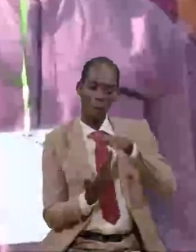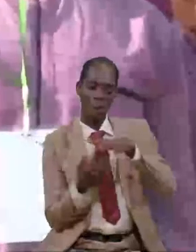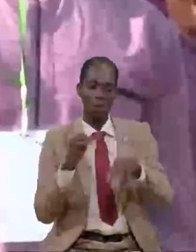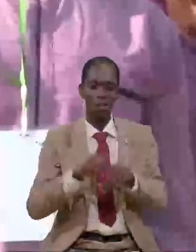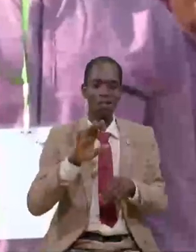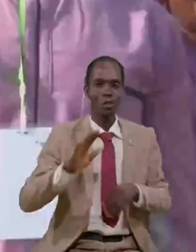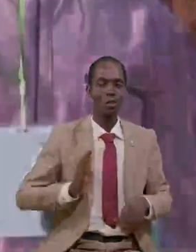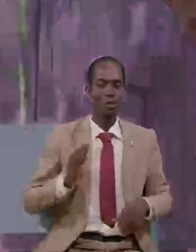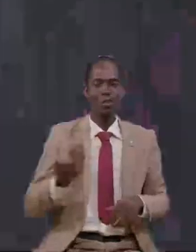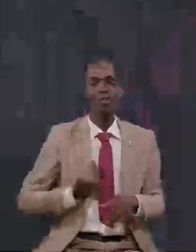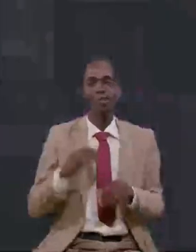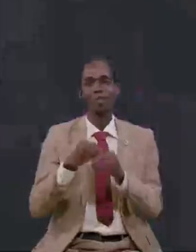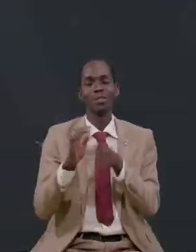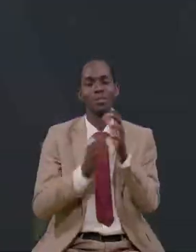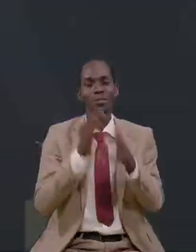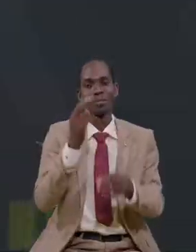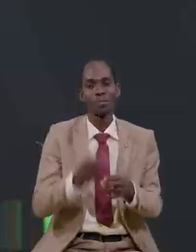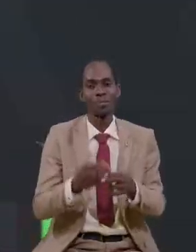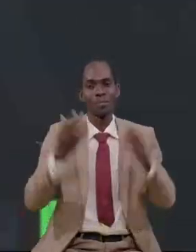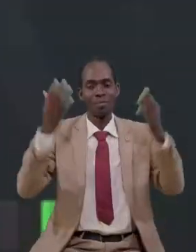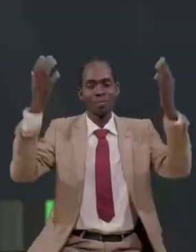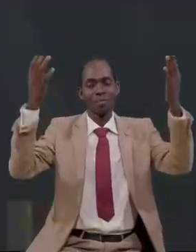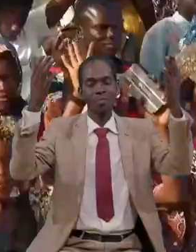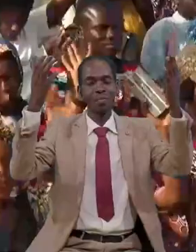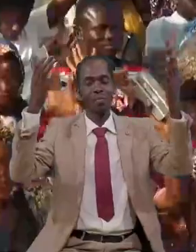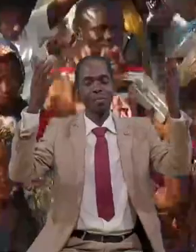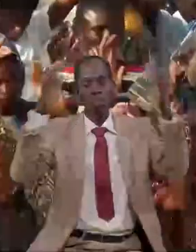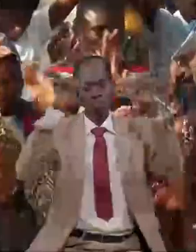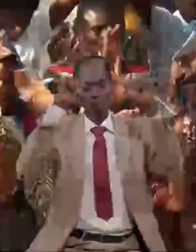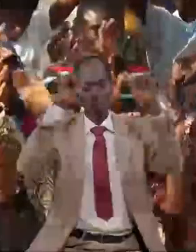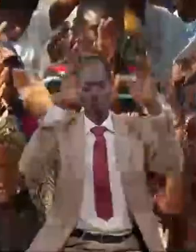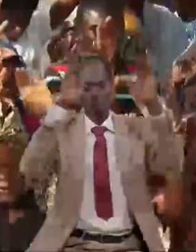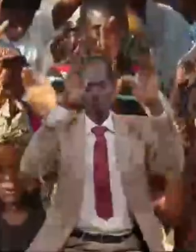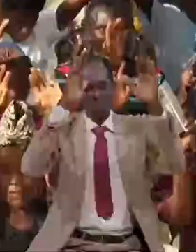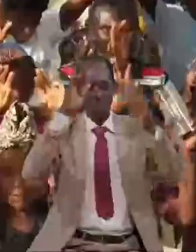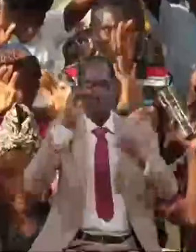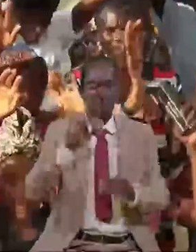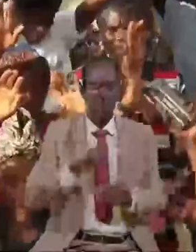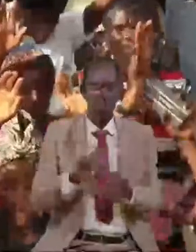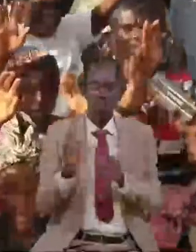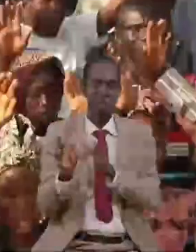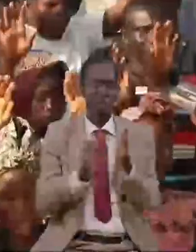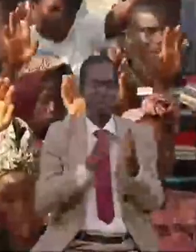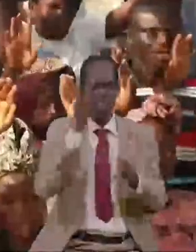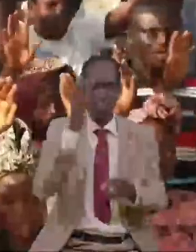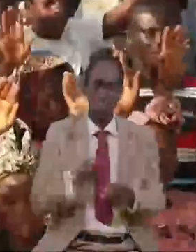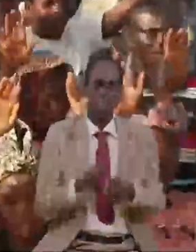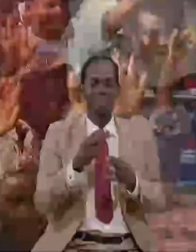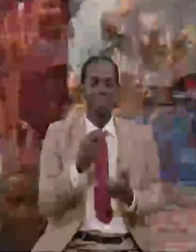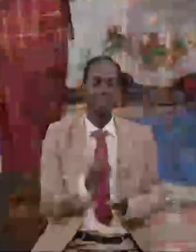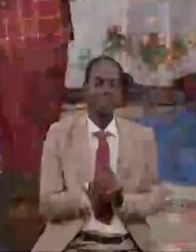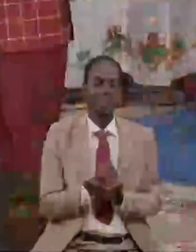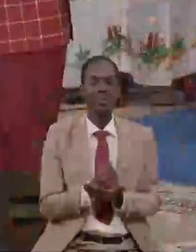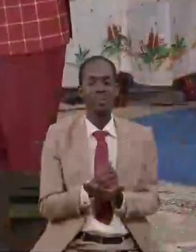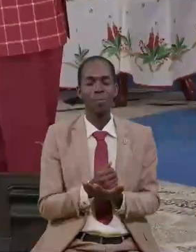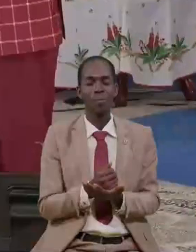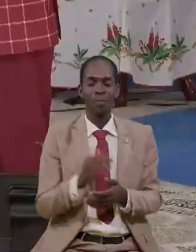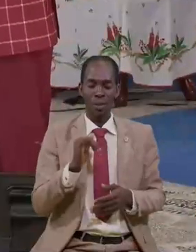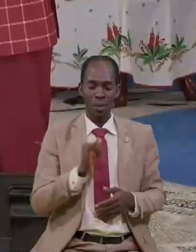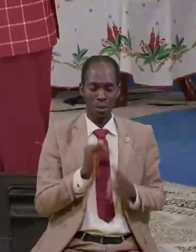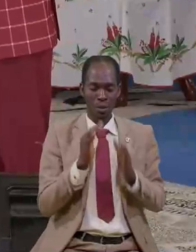âmes. Le V7, mais tu es un candidat. Père, au nom de Jésus, je